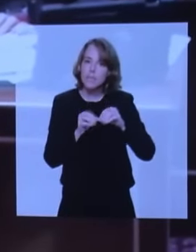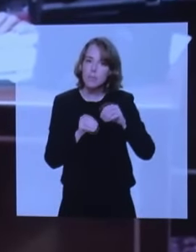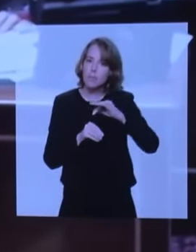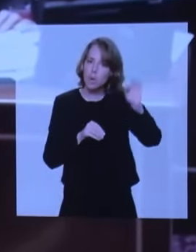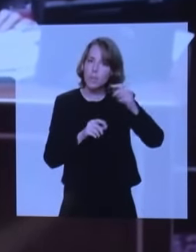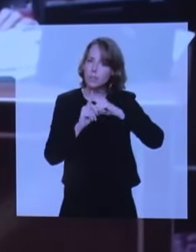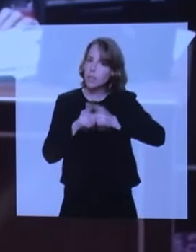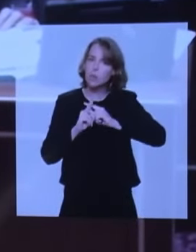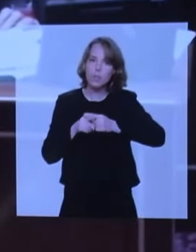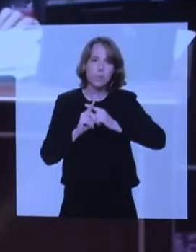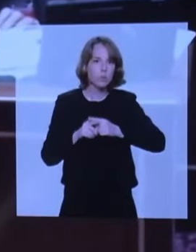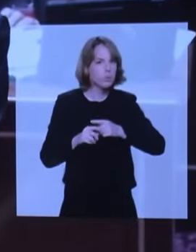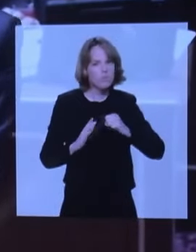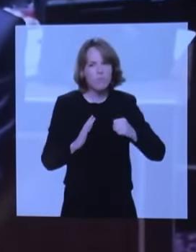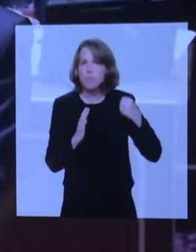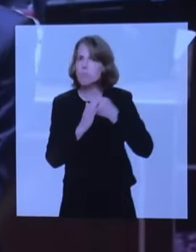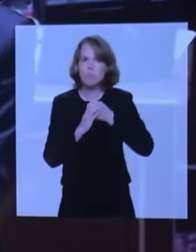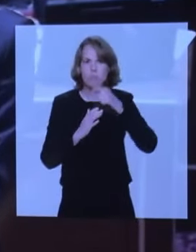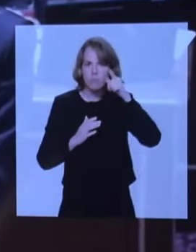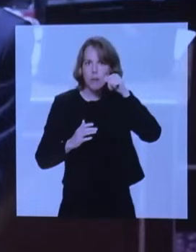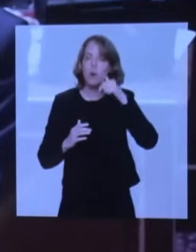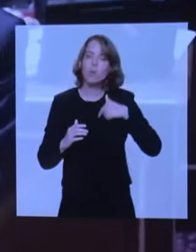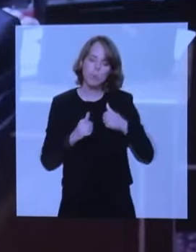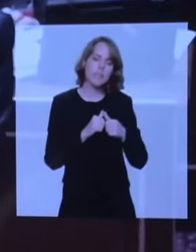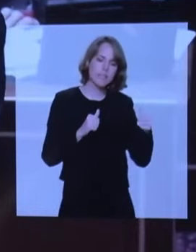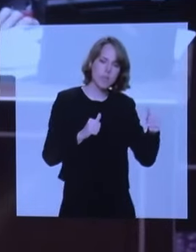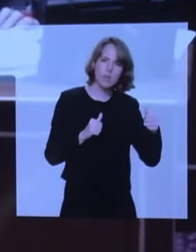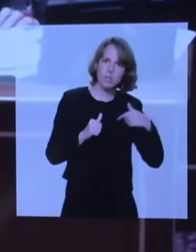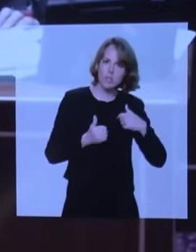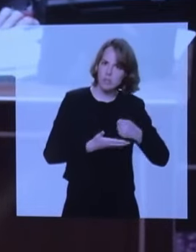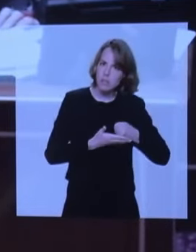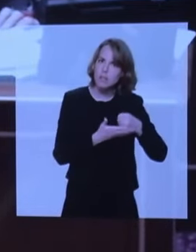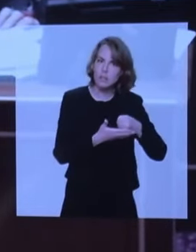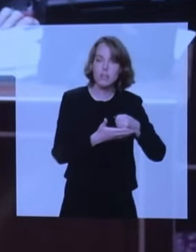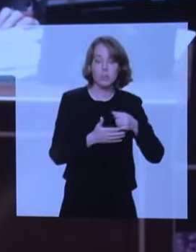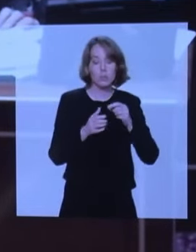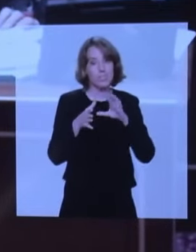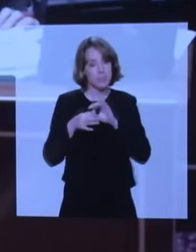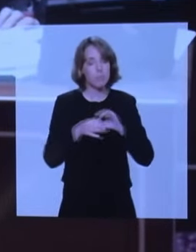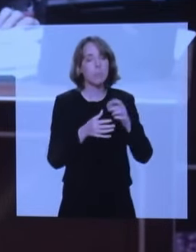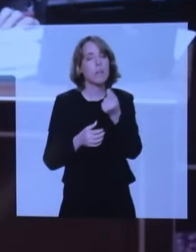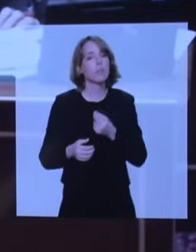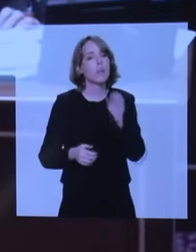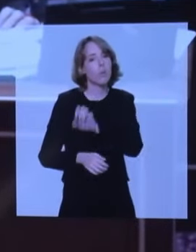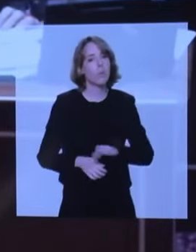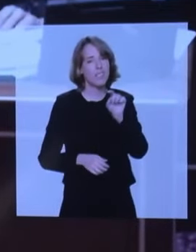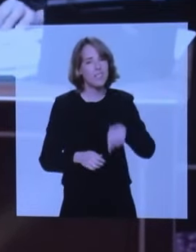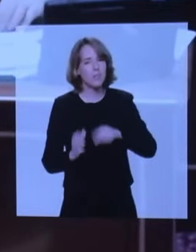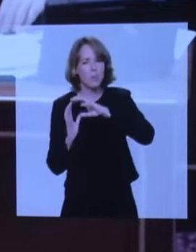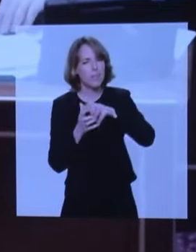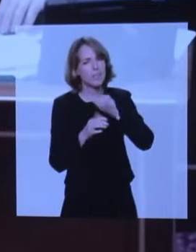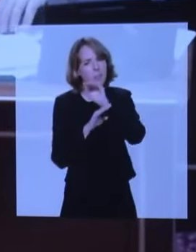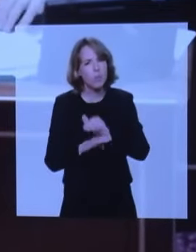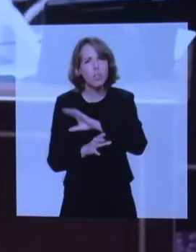հարցը Ադրբեջանի եւ Ֆրանսիայի երկկողմ հարաբերությունների հետ։ Համաժողովին չմասնակցելու Ֆրանսիայի որոշումը նրանց ընտրությունն է,